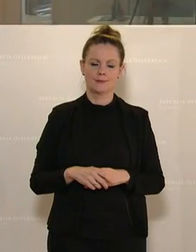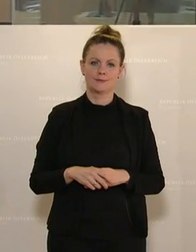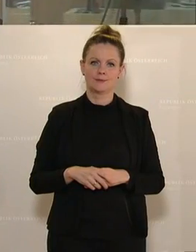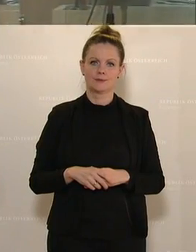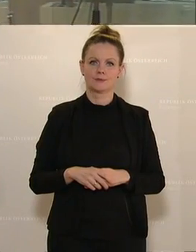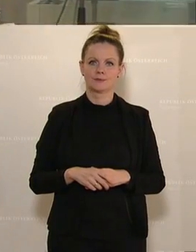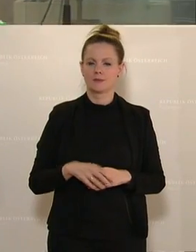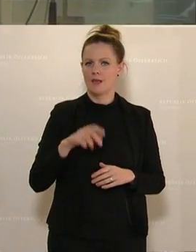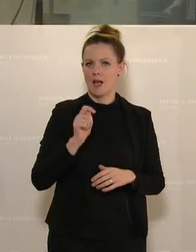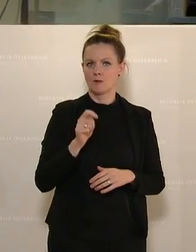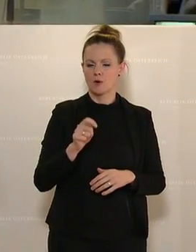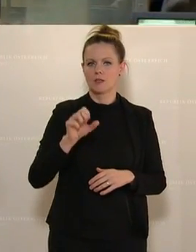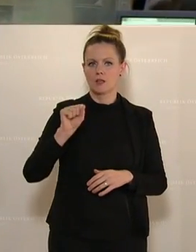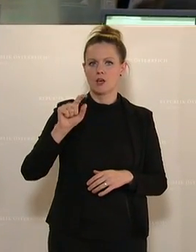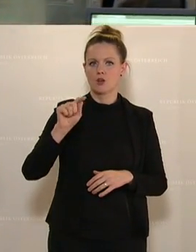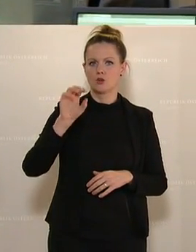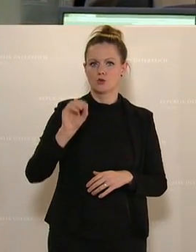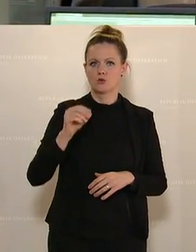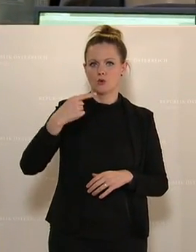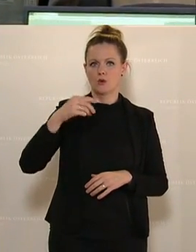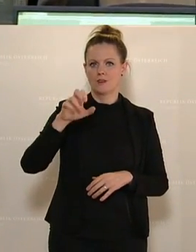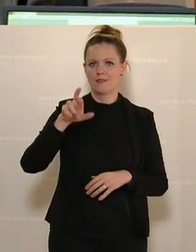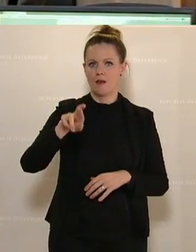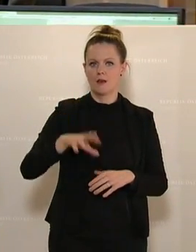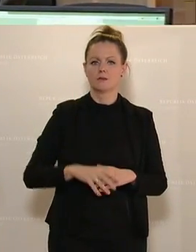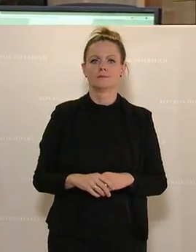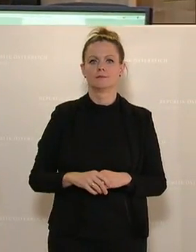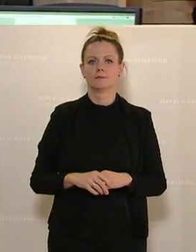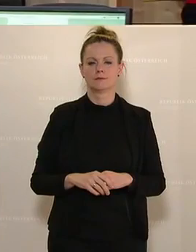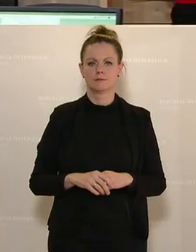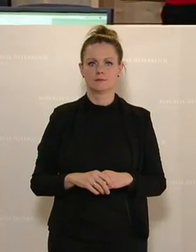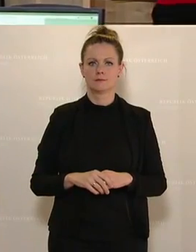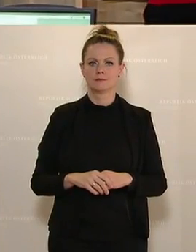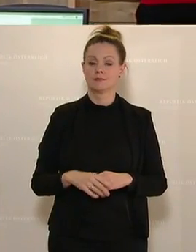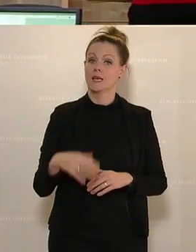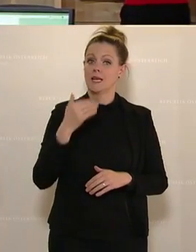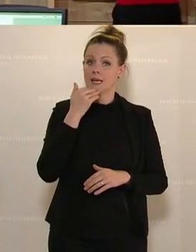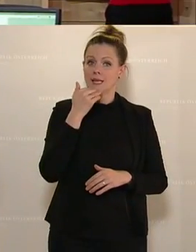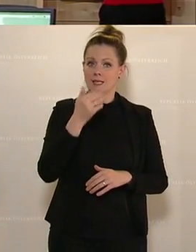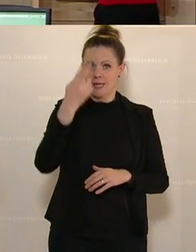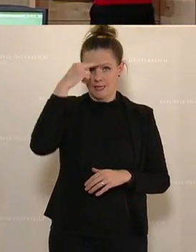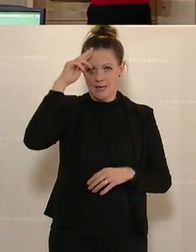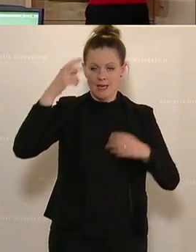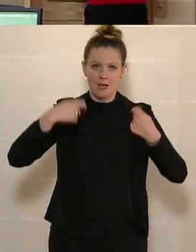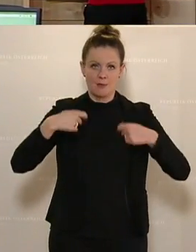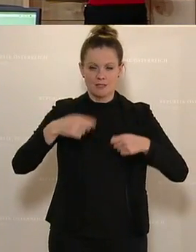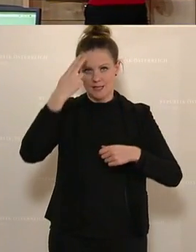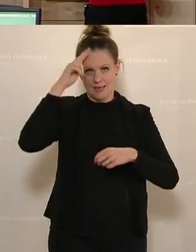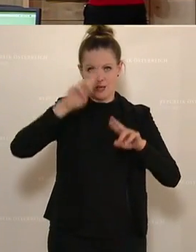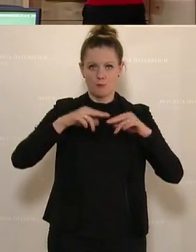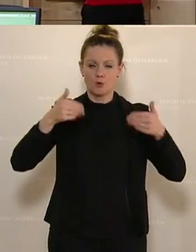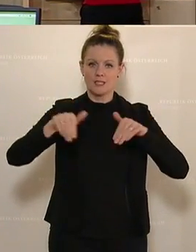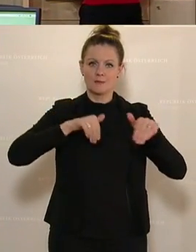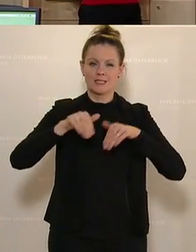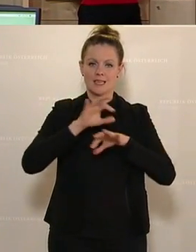Der Abgeordnete Ale Stöger. Dazu jetzt Ale Stöger von der SPÖ. Danke, Herr Präsident, Herr Bundesminister,